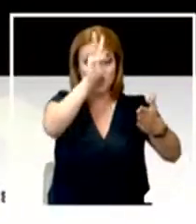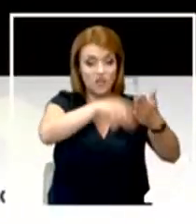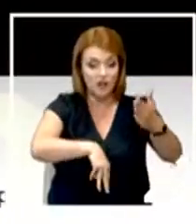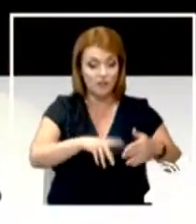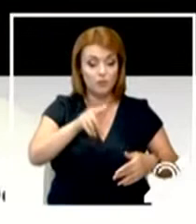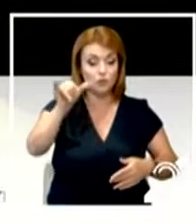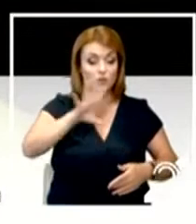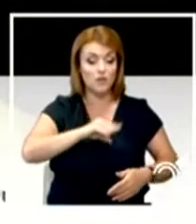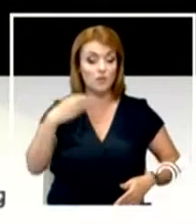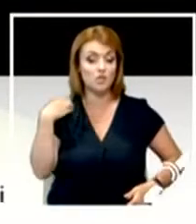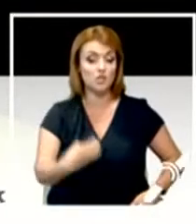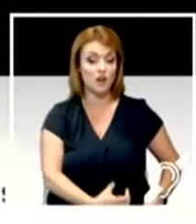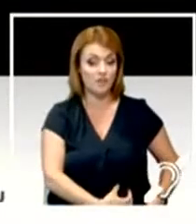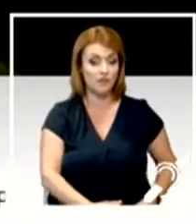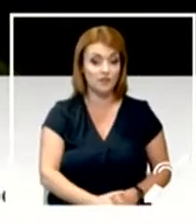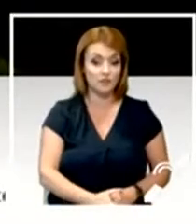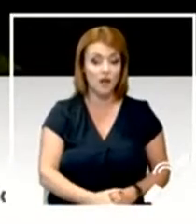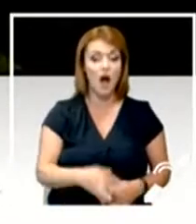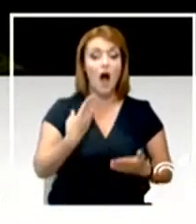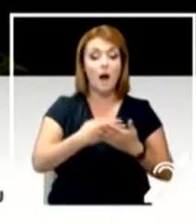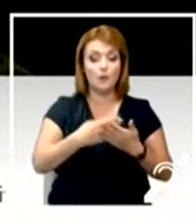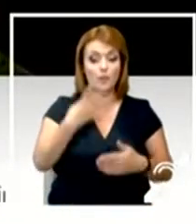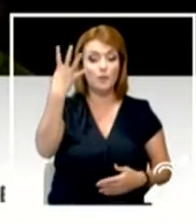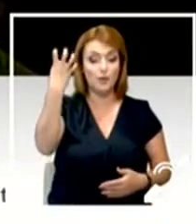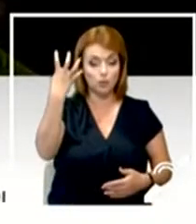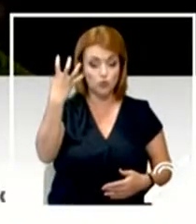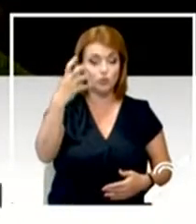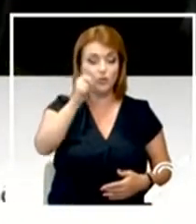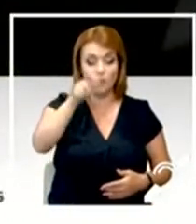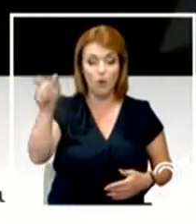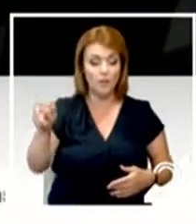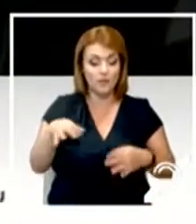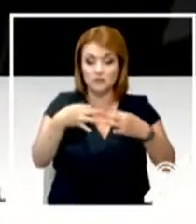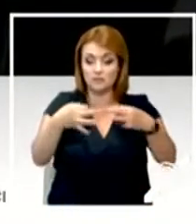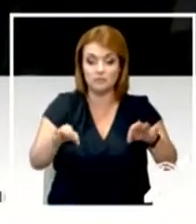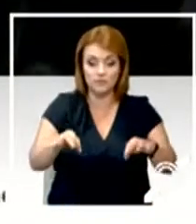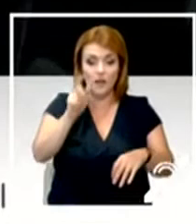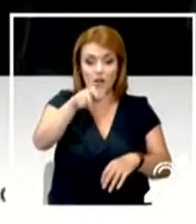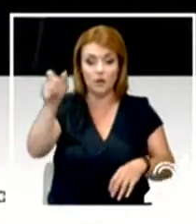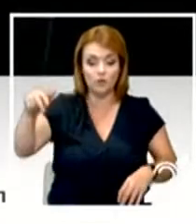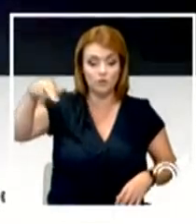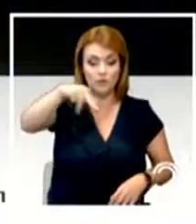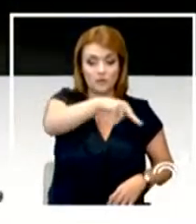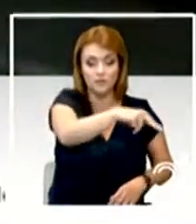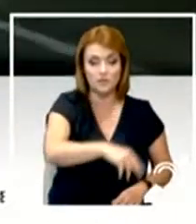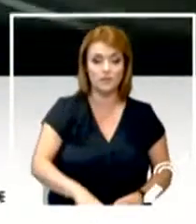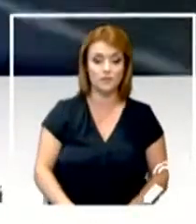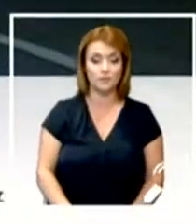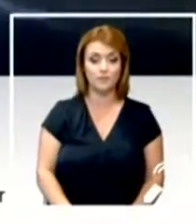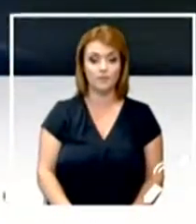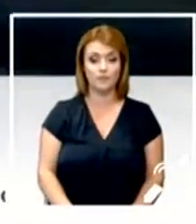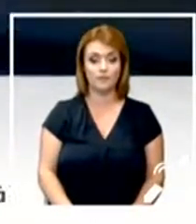purtau centură de siguranță, iar aproape 400 nu au acordat prioritate pietonilor la traversarea străzii.